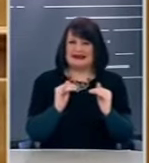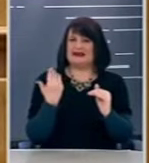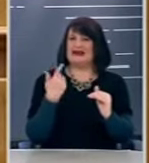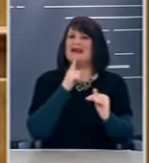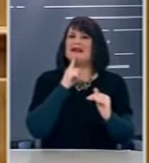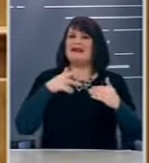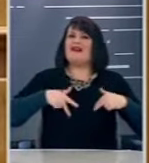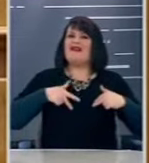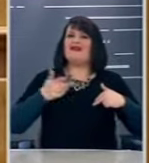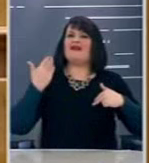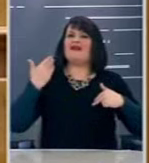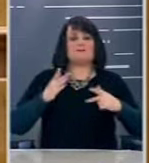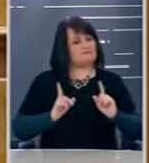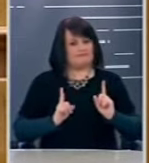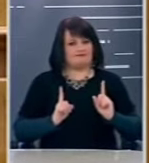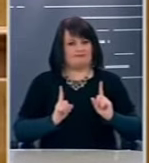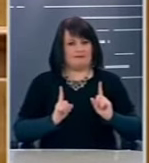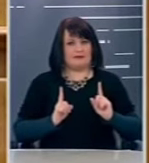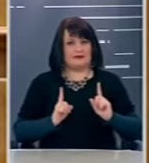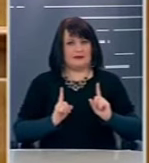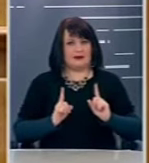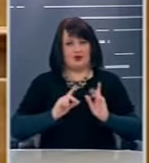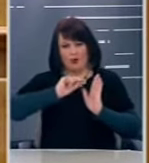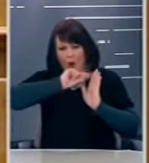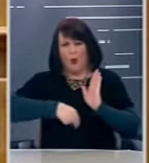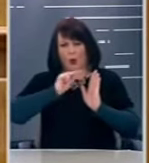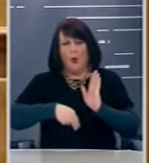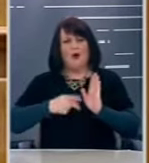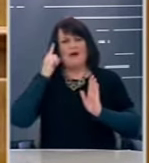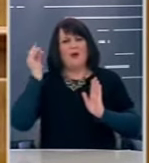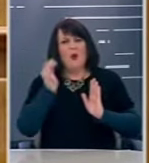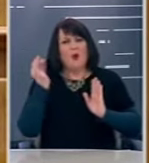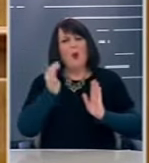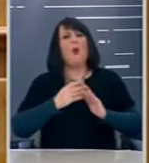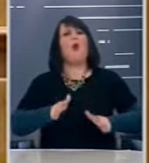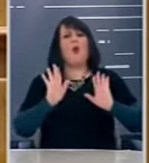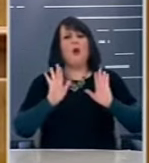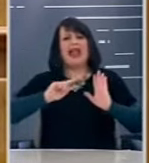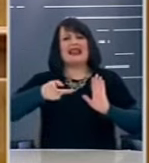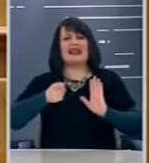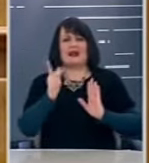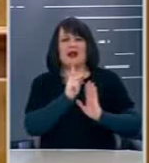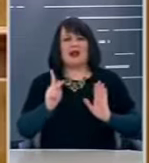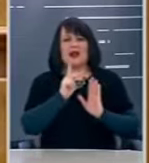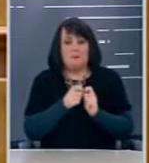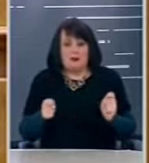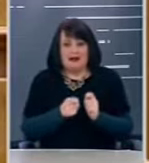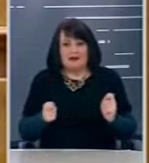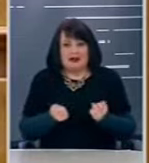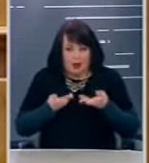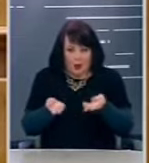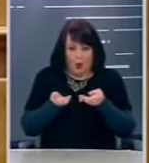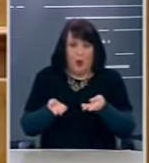προηγούμενων κυβερνήσεων που εν μία νυχτή υπέγραφαν ό,τι παράλογο και αντικοινωνικό μέτρο έπεθε στο τραπέζι των